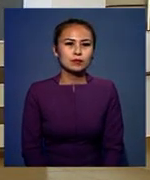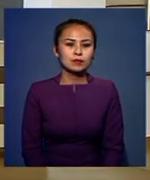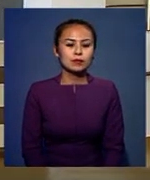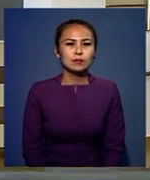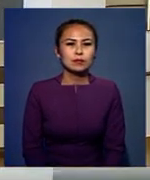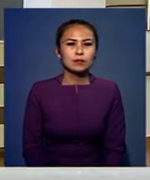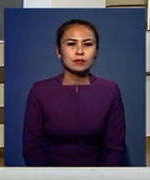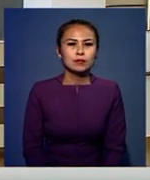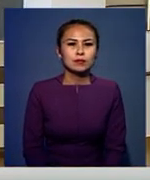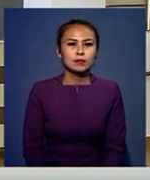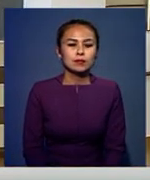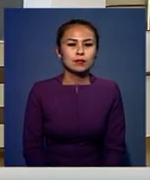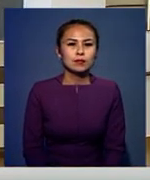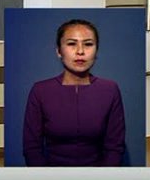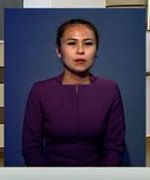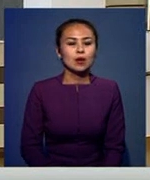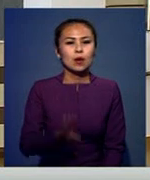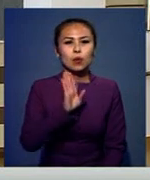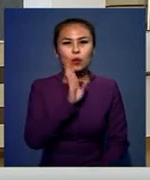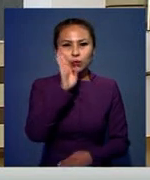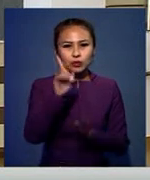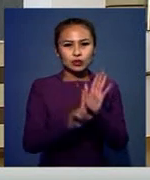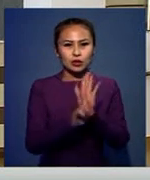Таңнан жұмыс атқарылып жатыр.